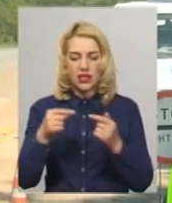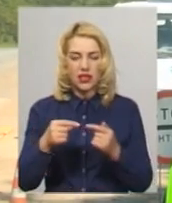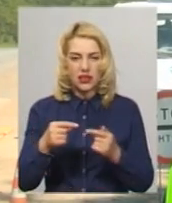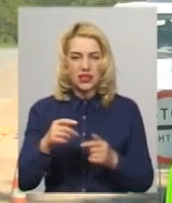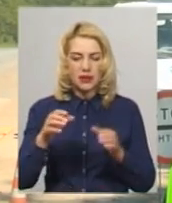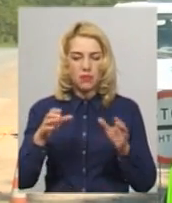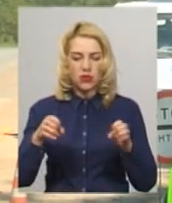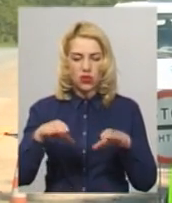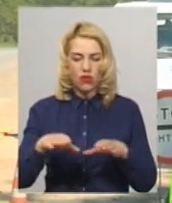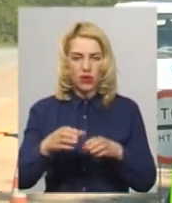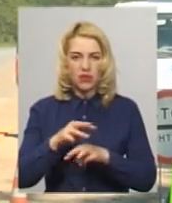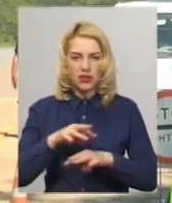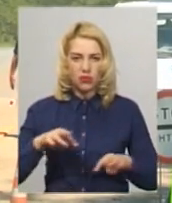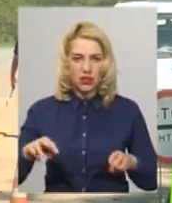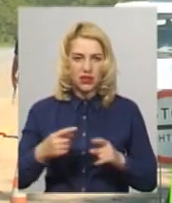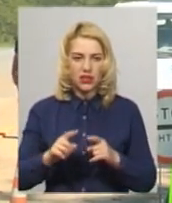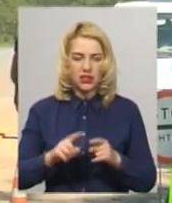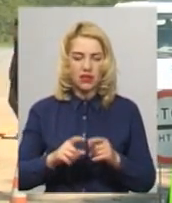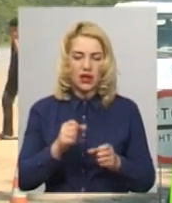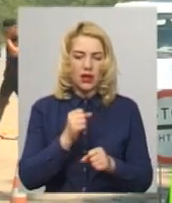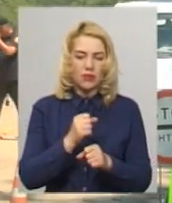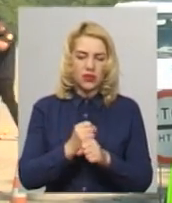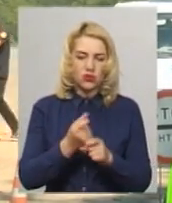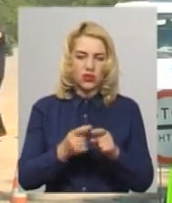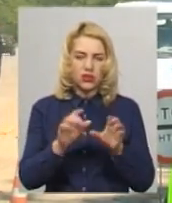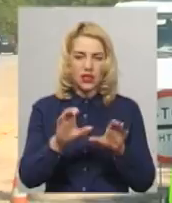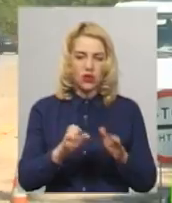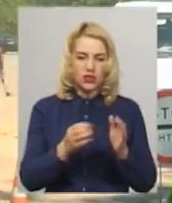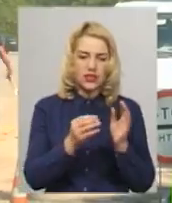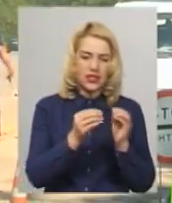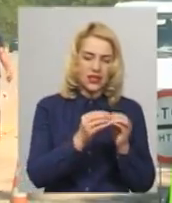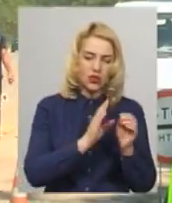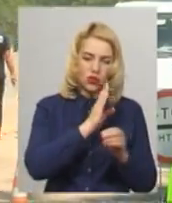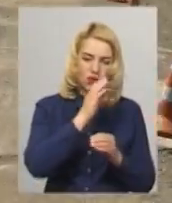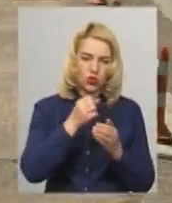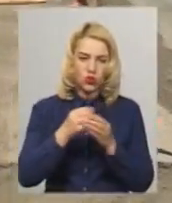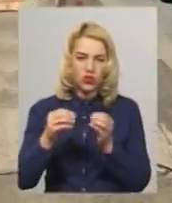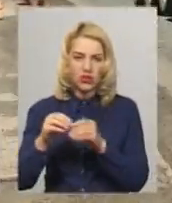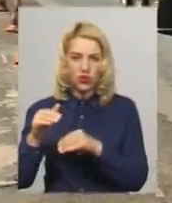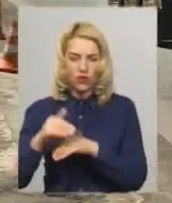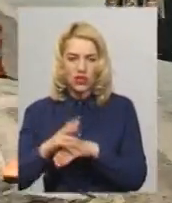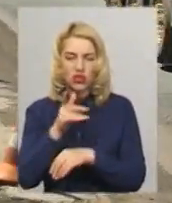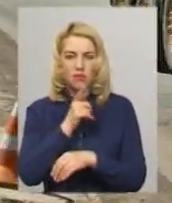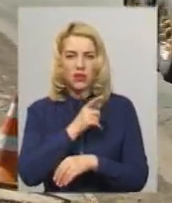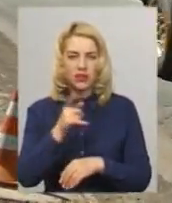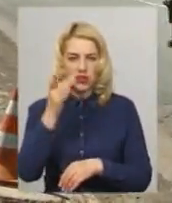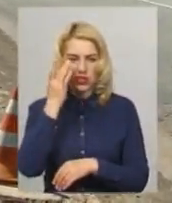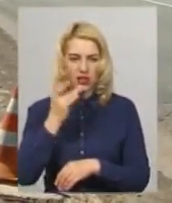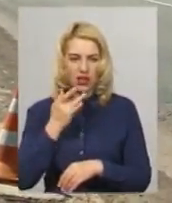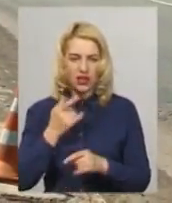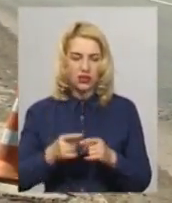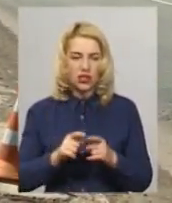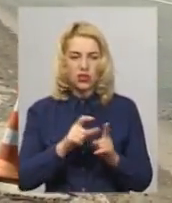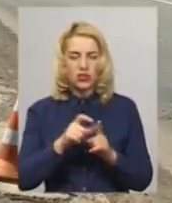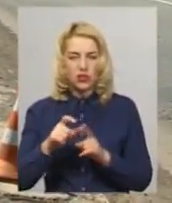міністрів, заборона руху діє в період з 10 ранку до 10 вечора на літню пору. За словами старшого державного інспектора відділу